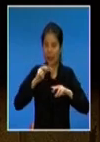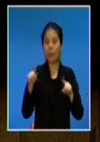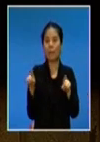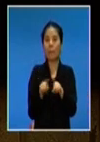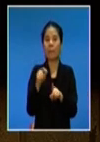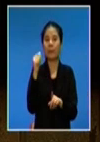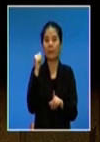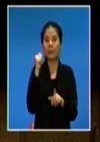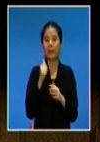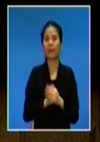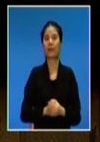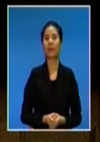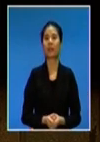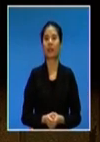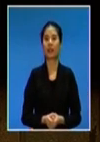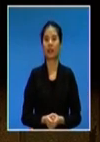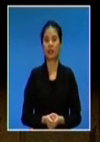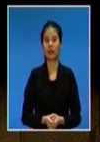ขับเปลี่ยนนิสัยทันทีเลยครับ